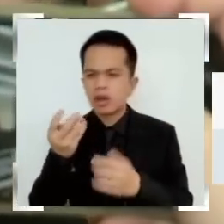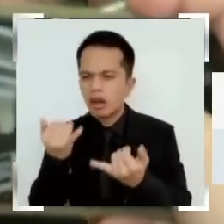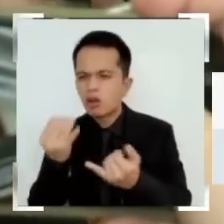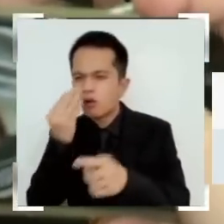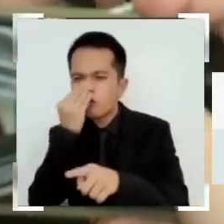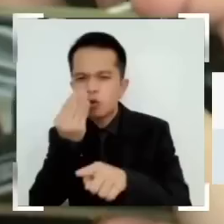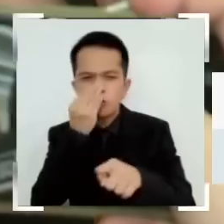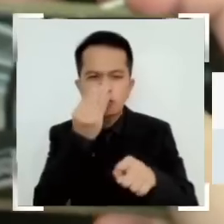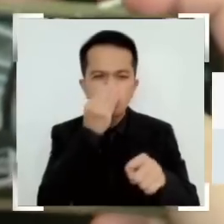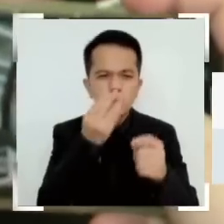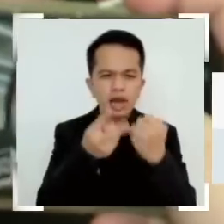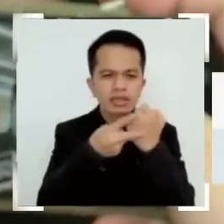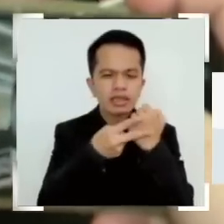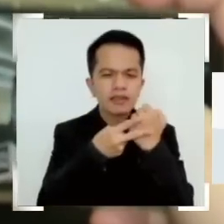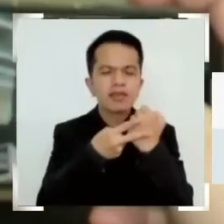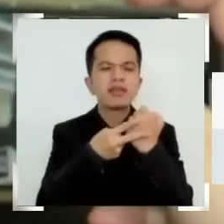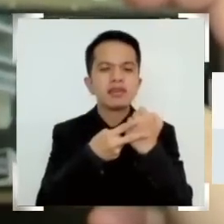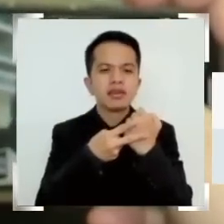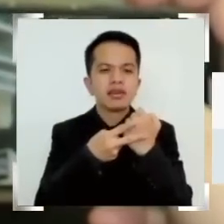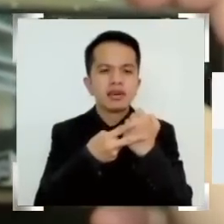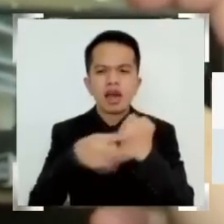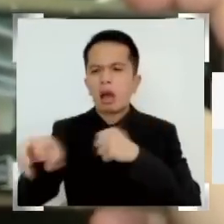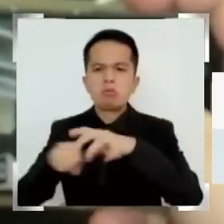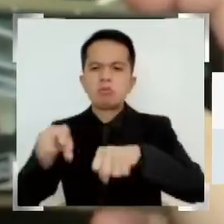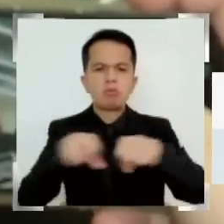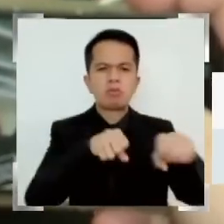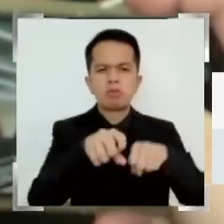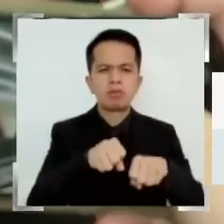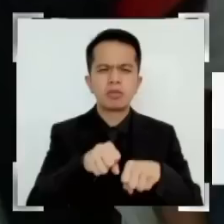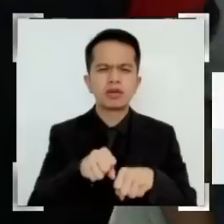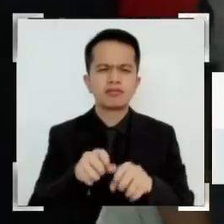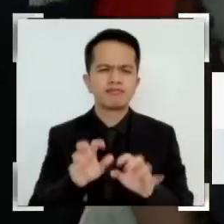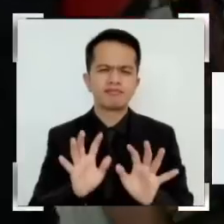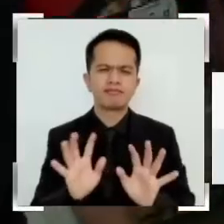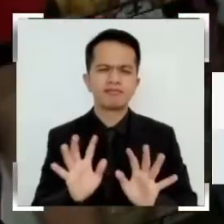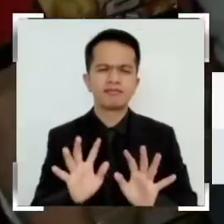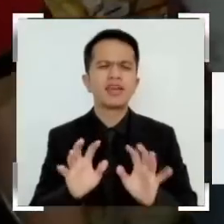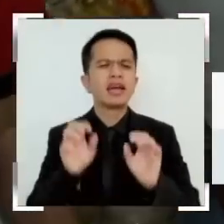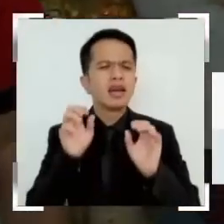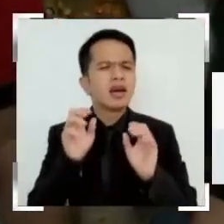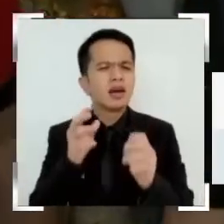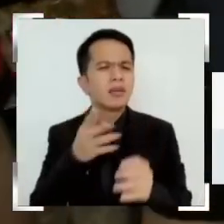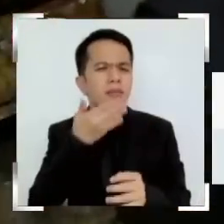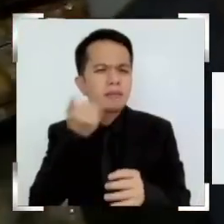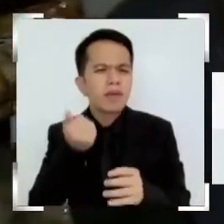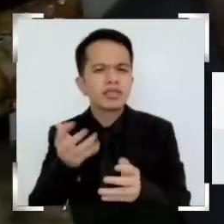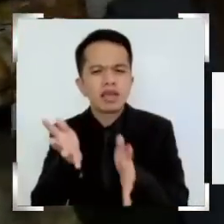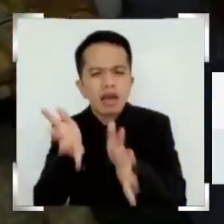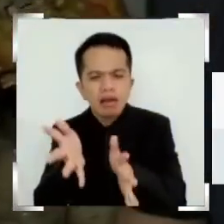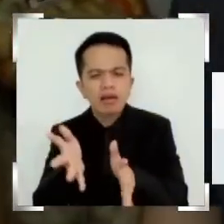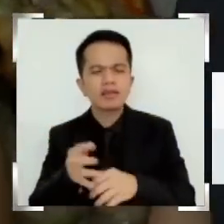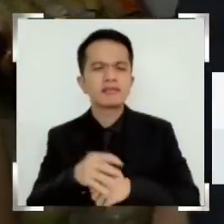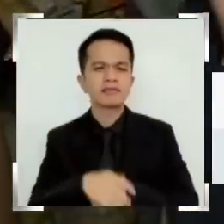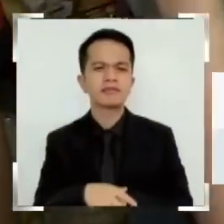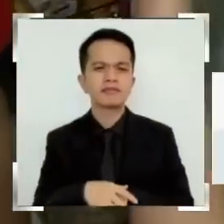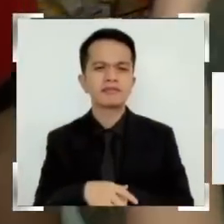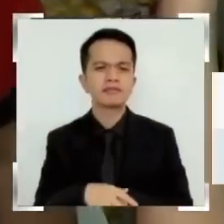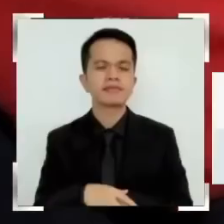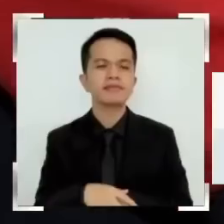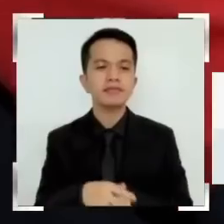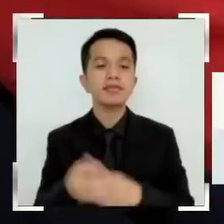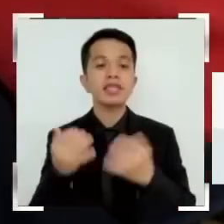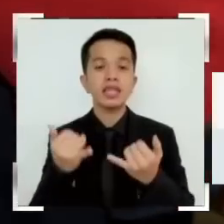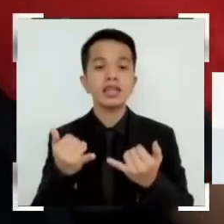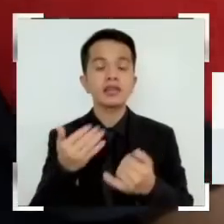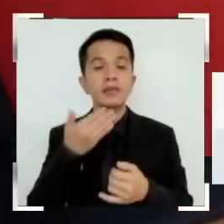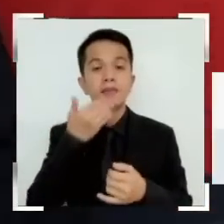supply, baka pwedeng magtira sila. Payo ng DTI sa mga lehitimong tindahan lang mamili